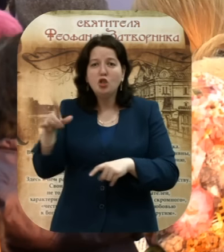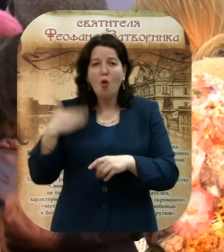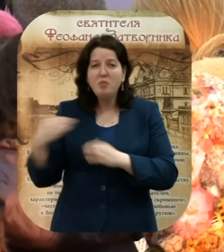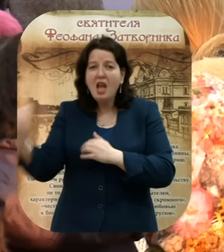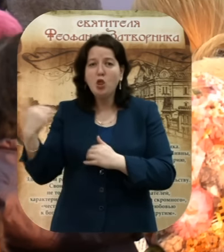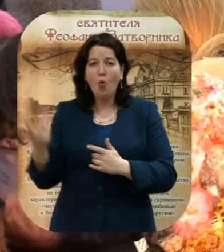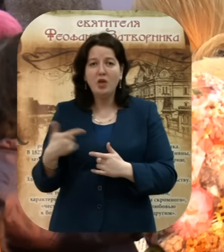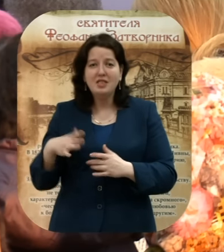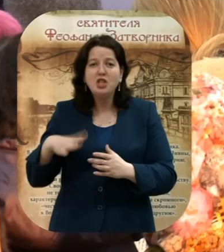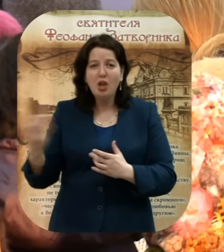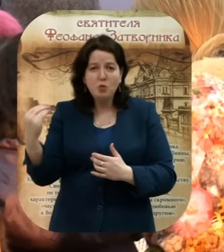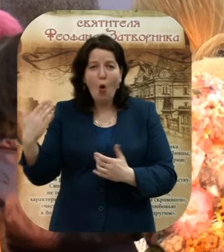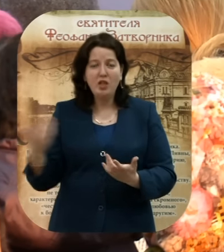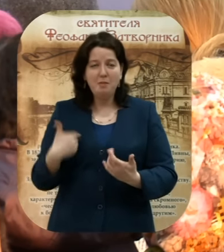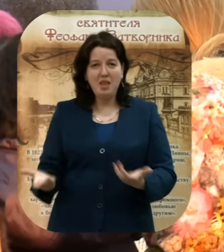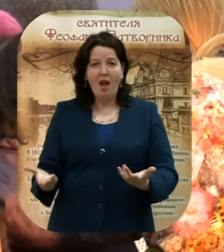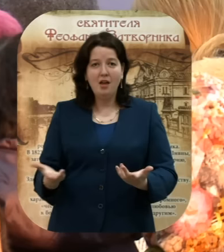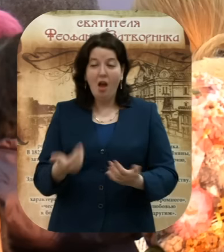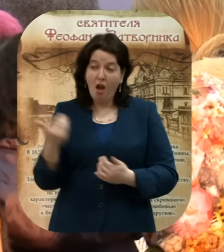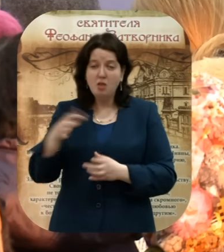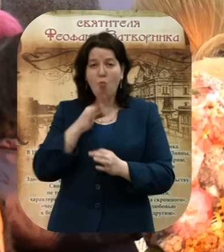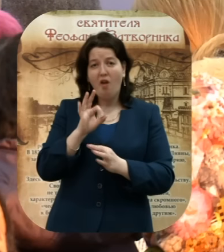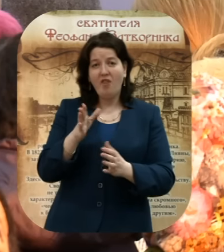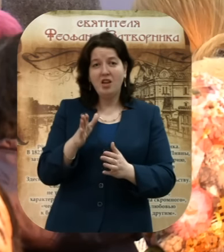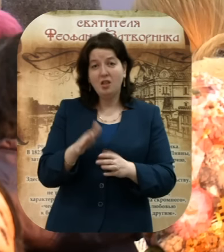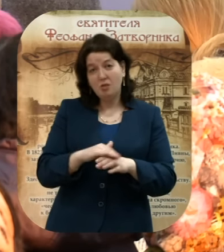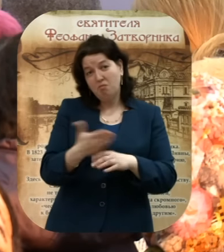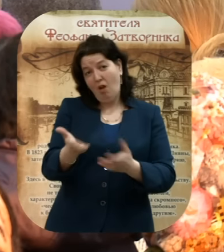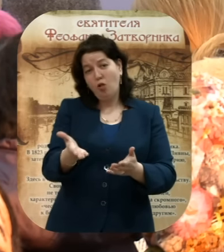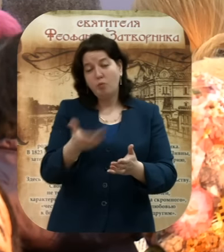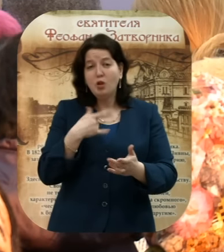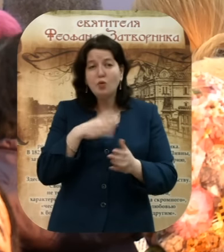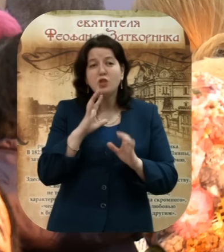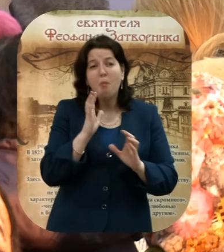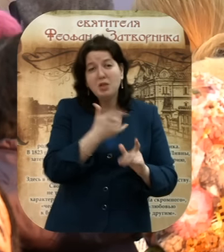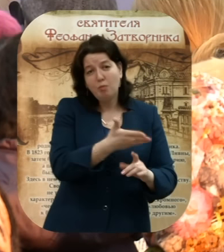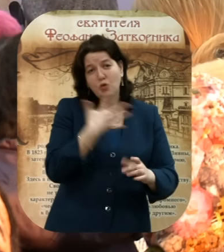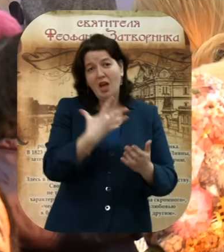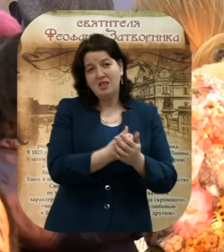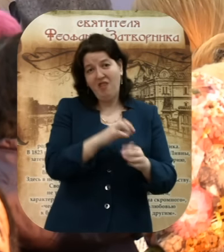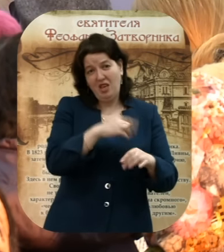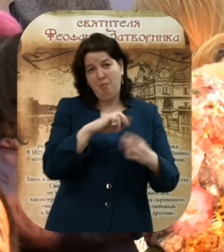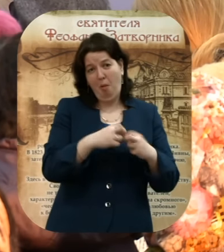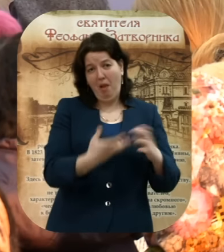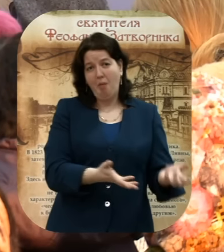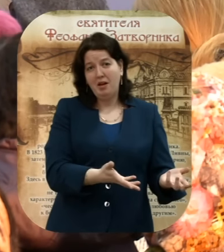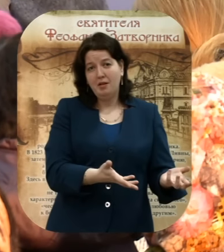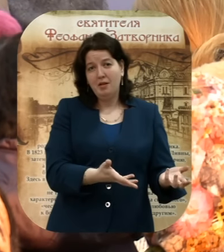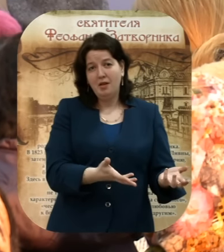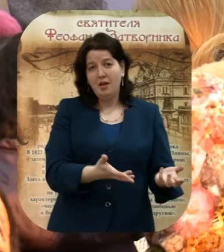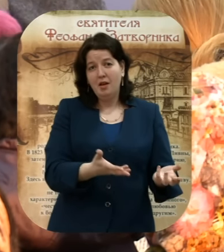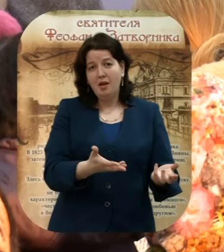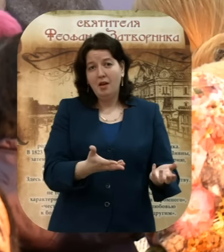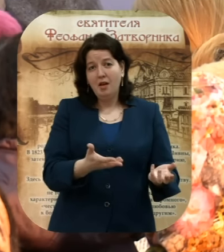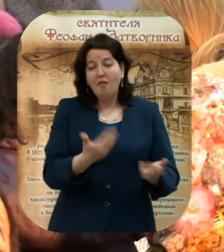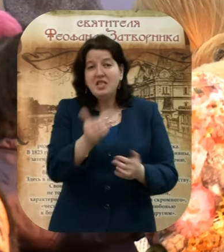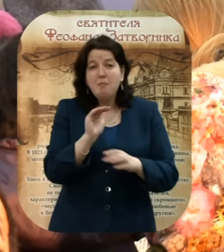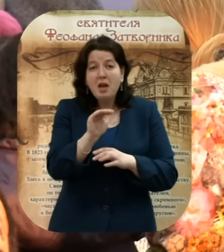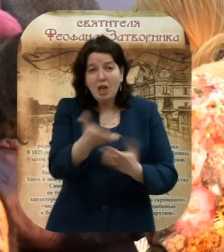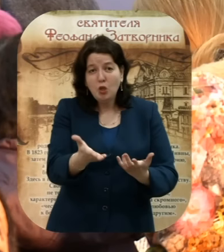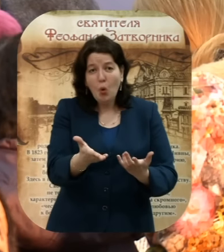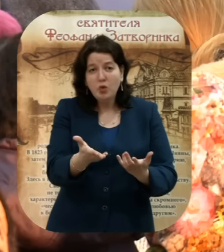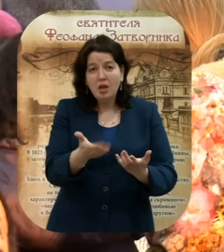Что меня трогает? Да ему говорят, ты, голубчик, ну ты позаботился о своих нарывах-то. Тебя бы затронули,